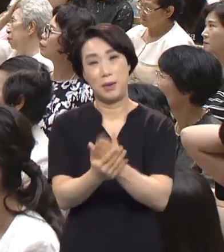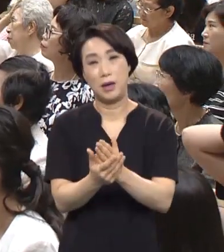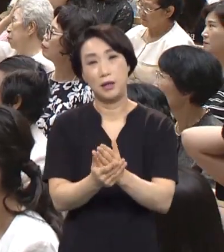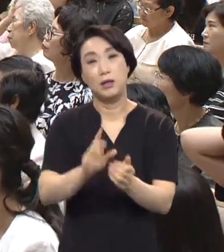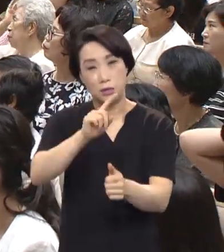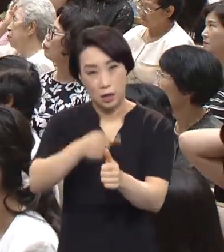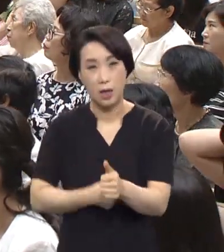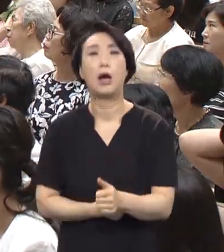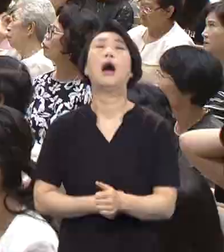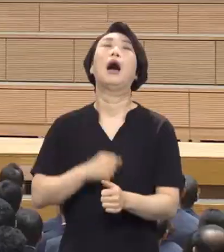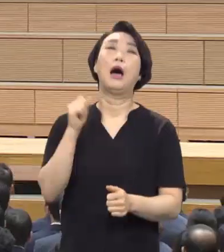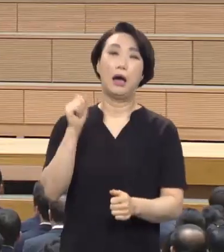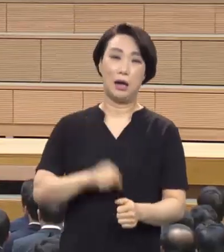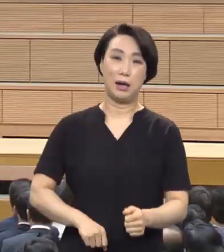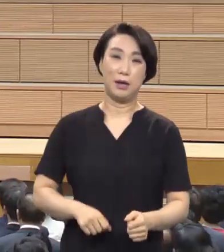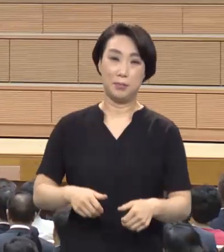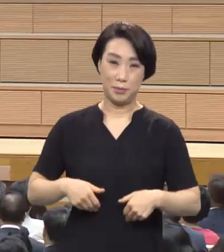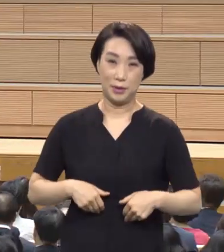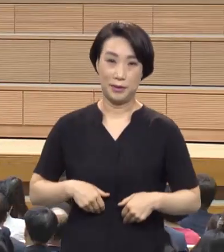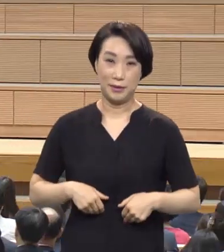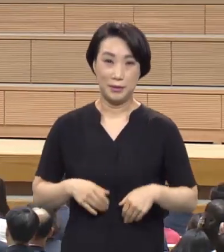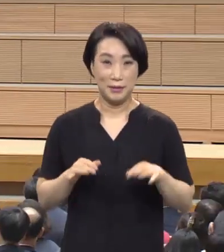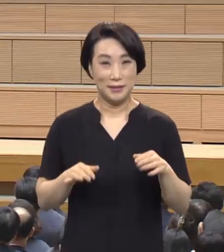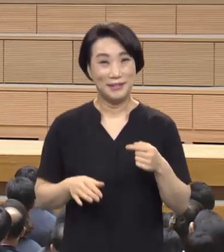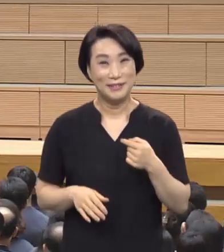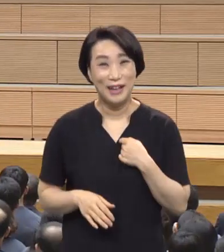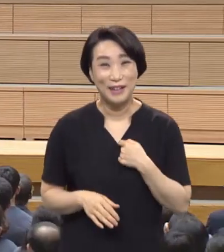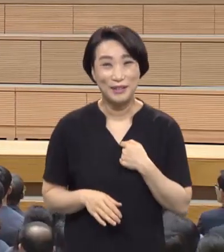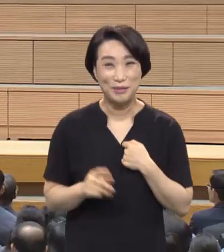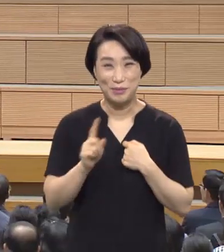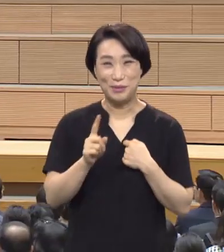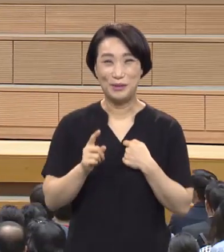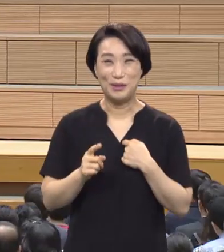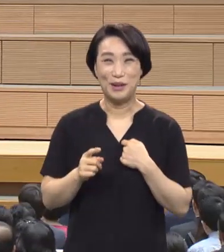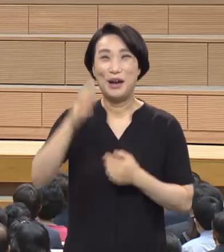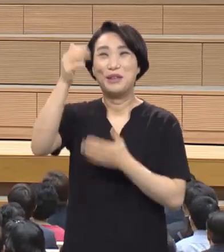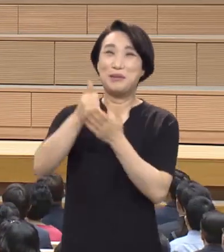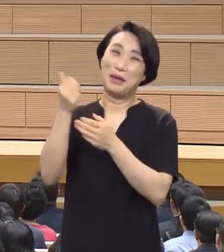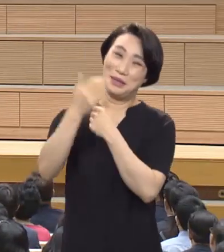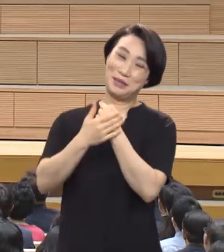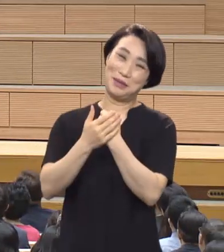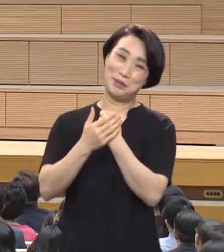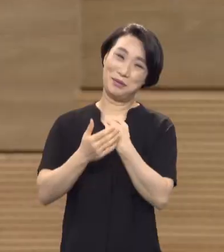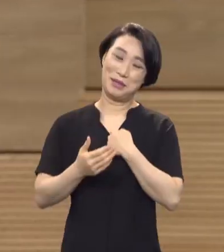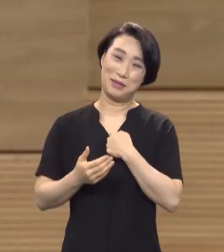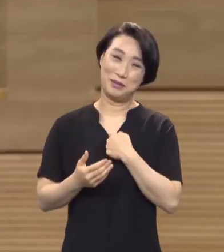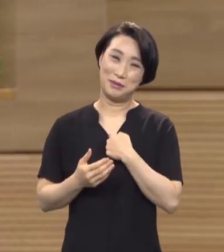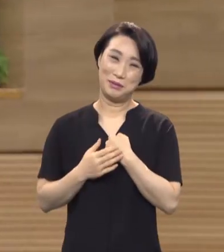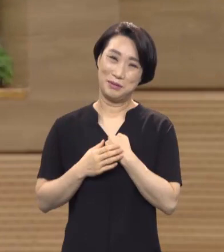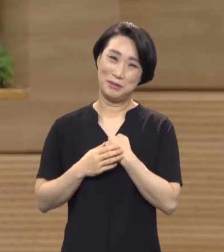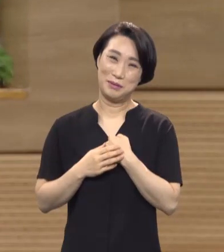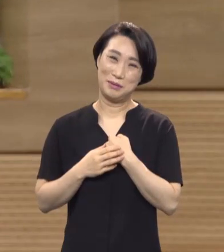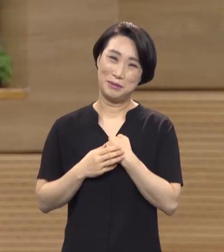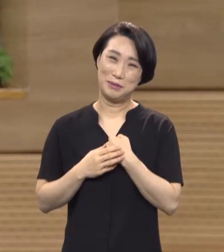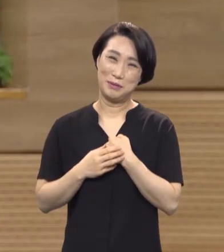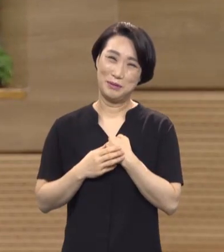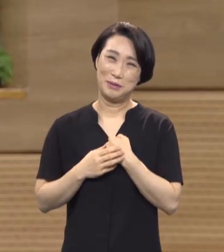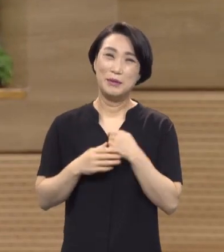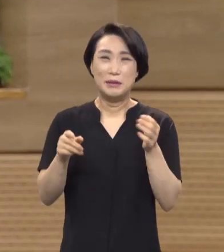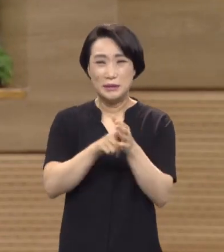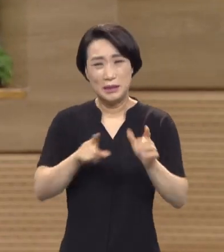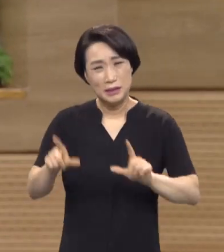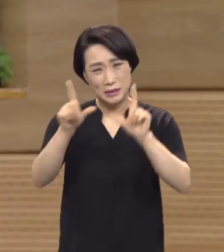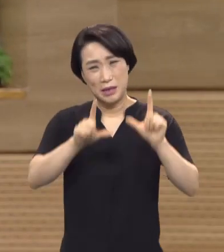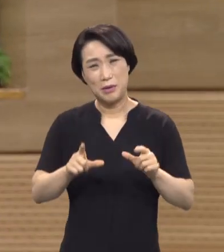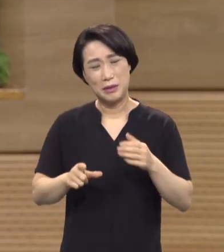당연하게. 예. 전 뭐, 참, 하나님의 은혜 속에서 참,